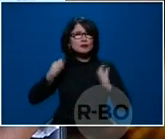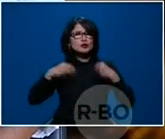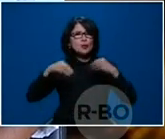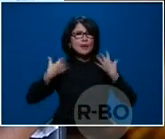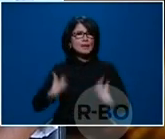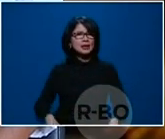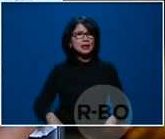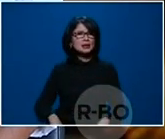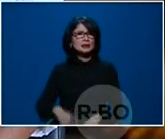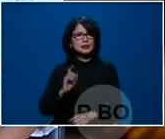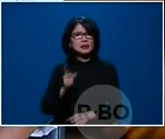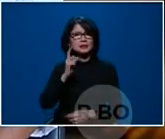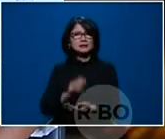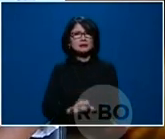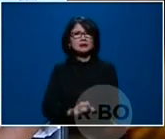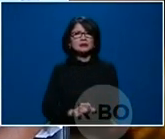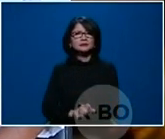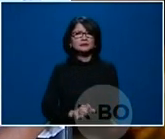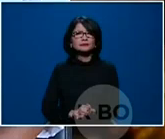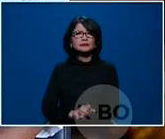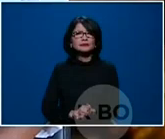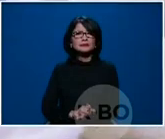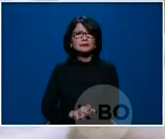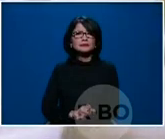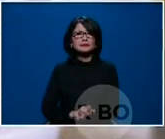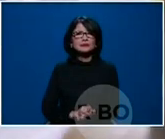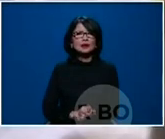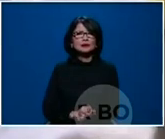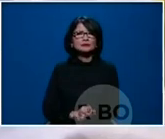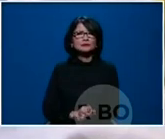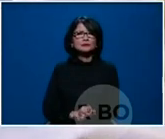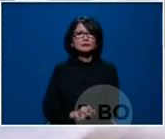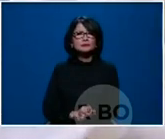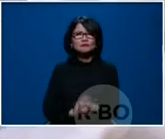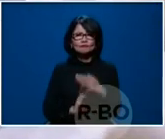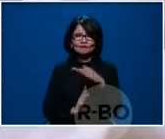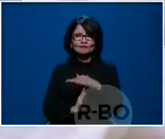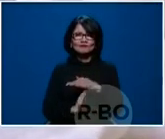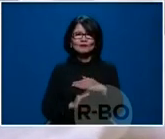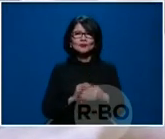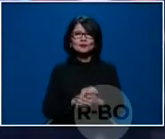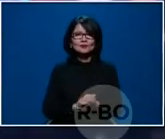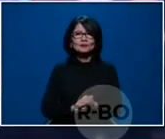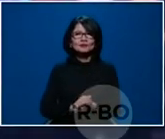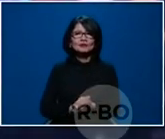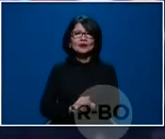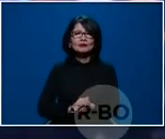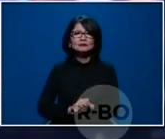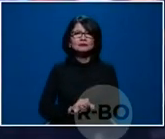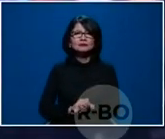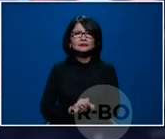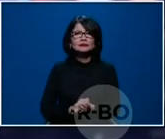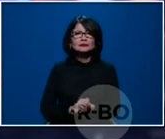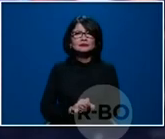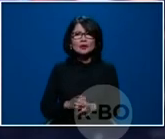dan ini adalah cara kita menghadap W habis Pak Anis langsung saja saya minta kembali kepada